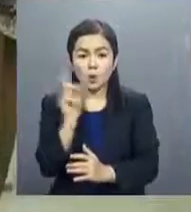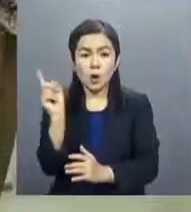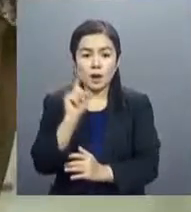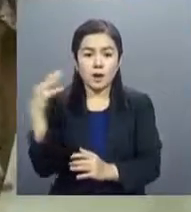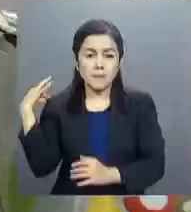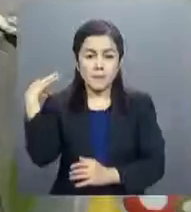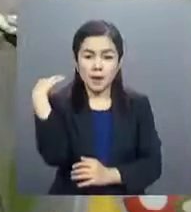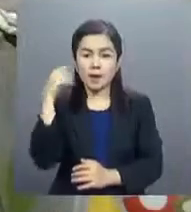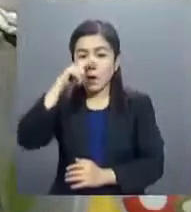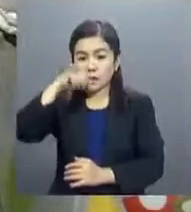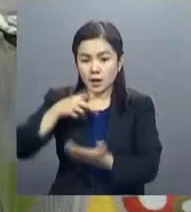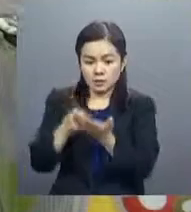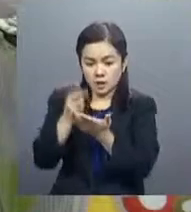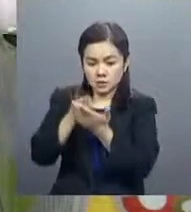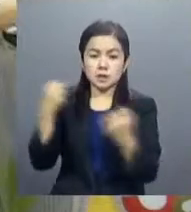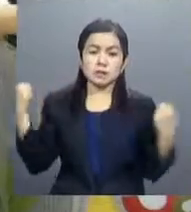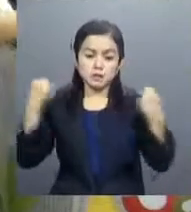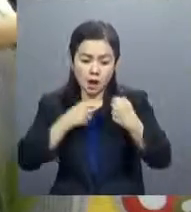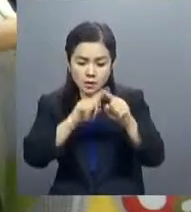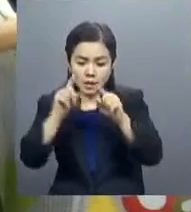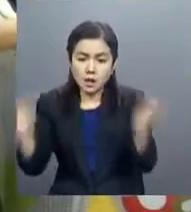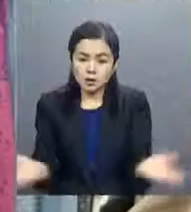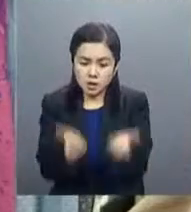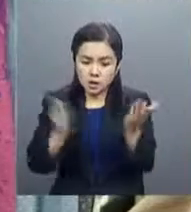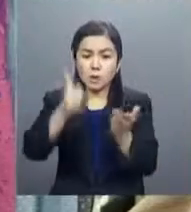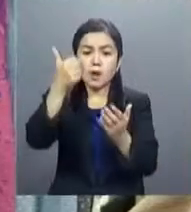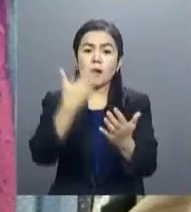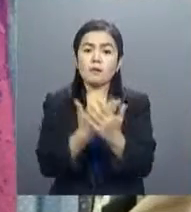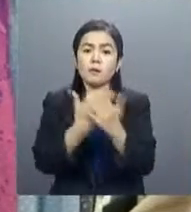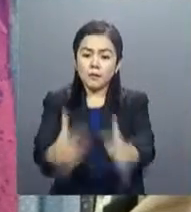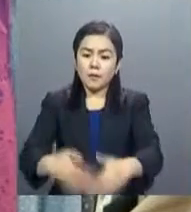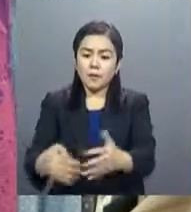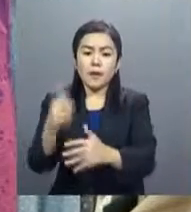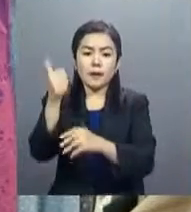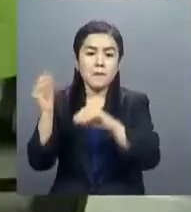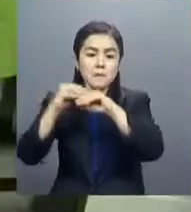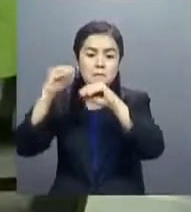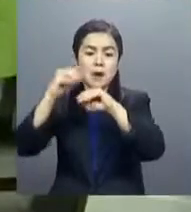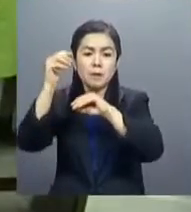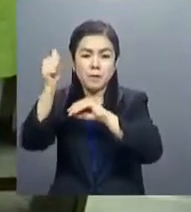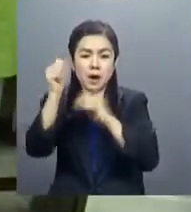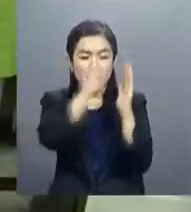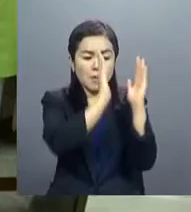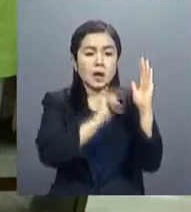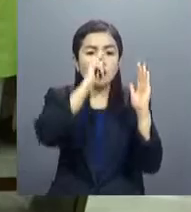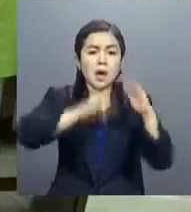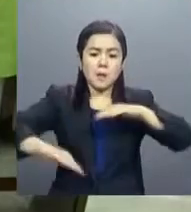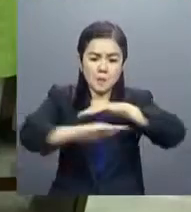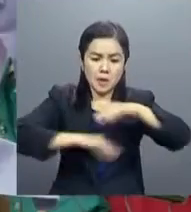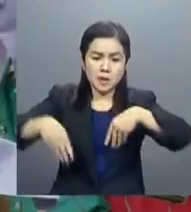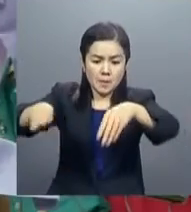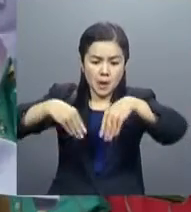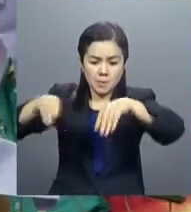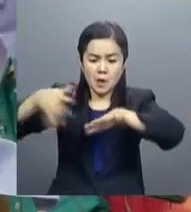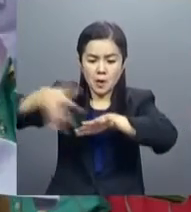ของไทยหากได้รับการส่งเสริมจะสามารถสร้างมูลค่าเพิ่มให้กับสินค้าได้เป็นอย่างมากค่ะเพราะว่าไทยมีพื้นฐานด้านสิ่งทอและการ